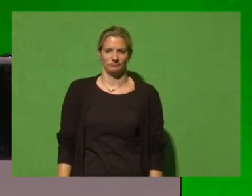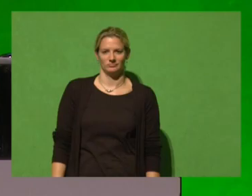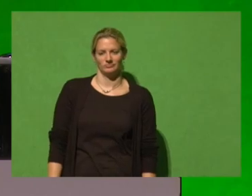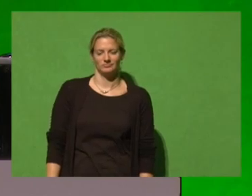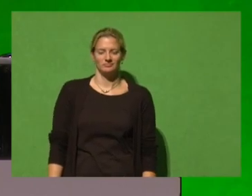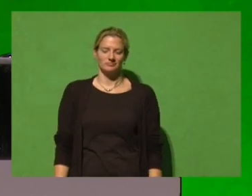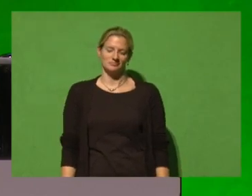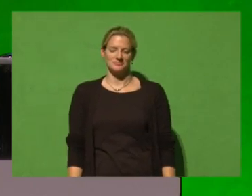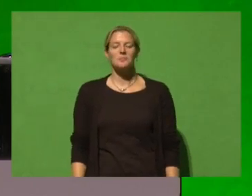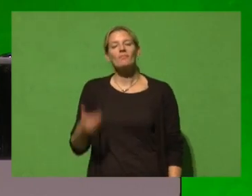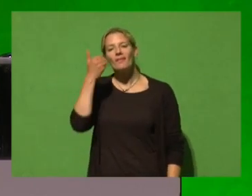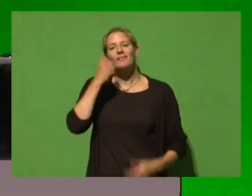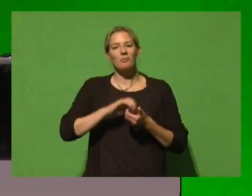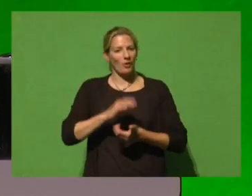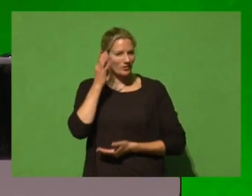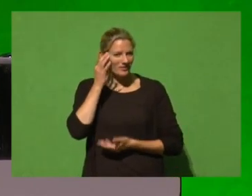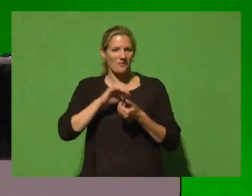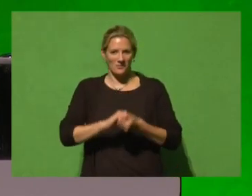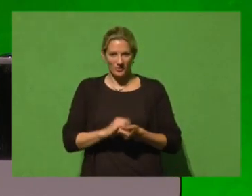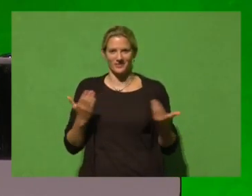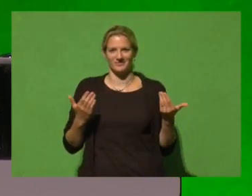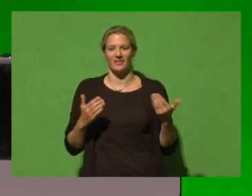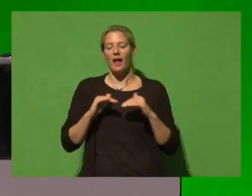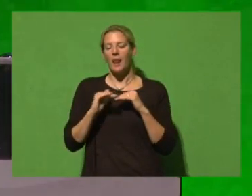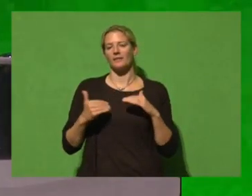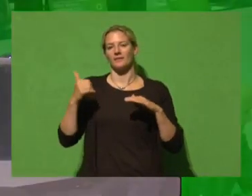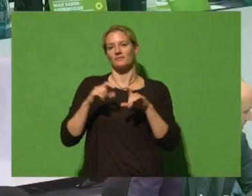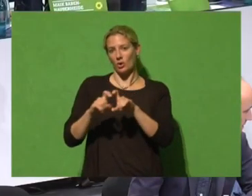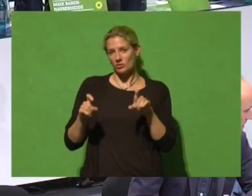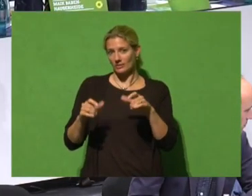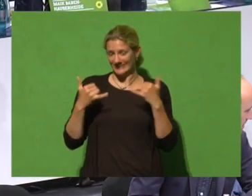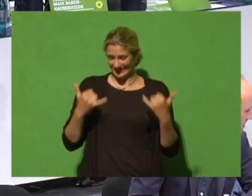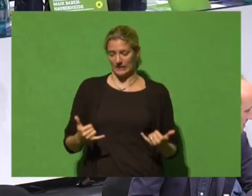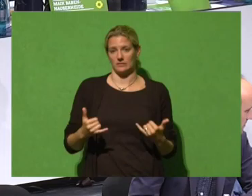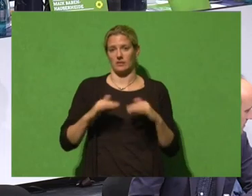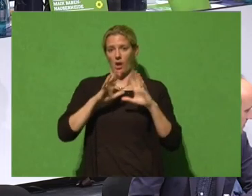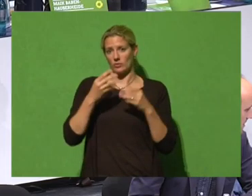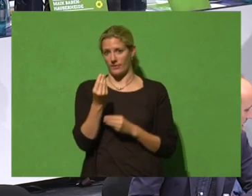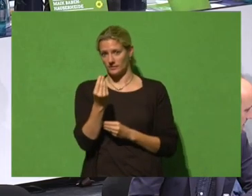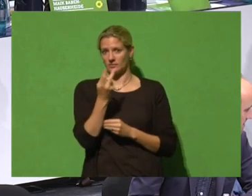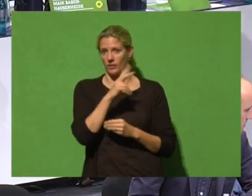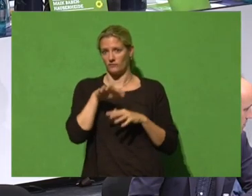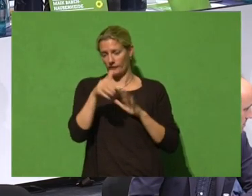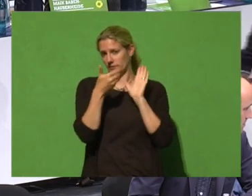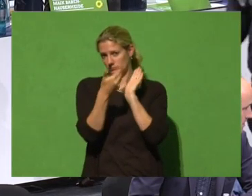Liebe Freundinnen und Freunde, der Landesvorstand legt euch heute den Haushalt 2015 vor. Der Haushalt wurde im November 2014 von